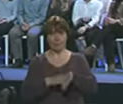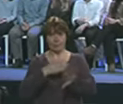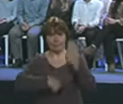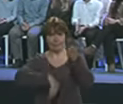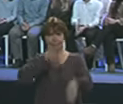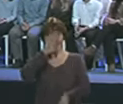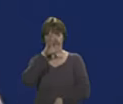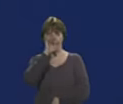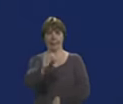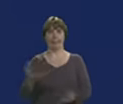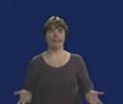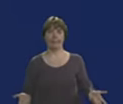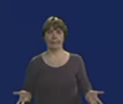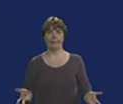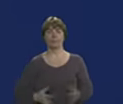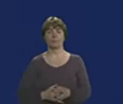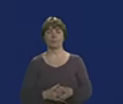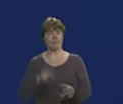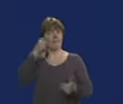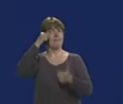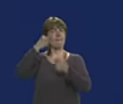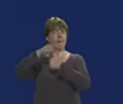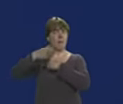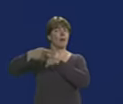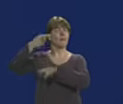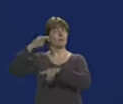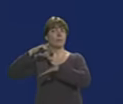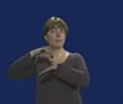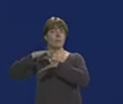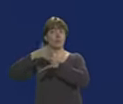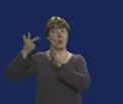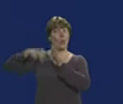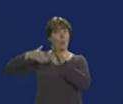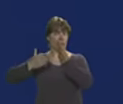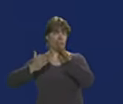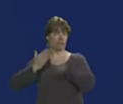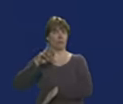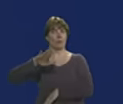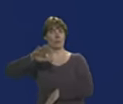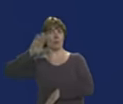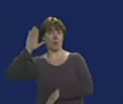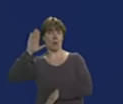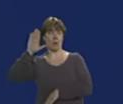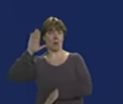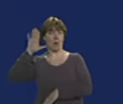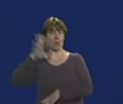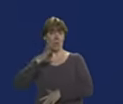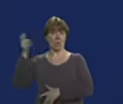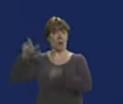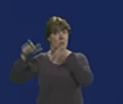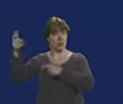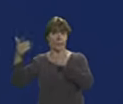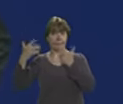et ils ont raté. Je me souviens quand j'ai été candidat, il y a 3 mois, j'ai reçu beaucoup de condoléances.